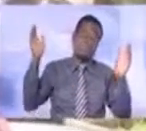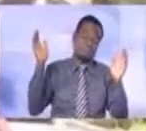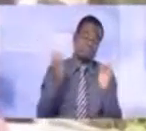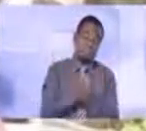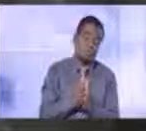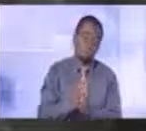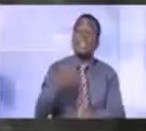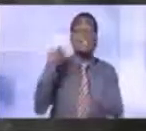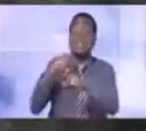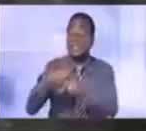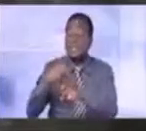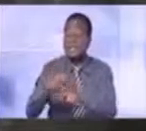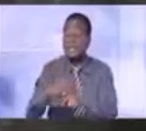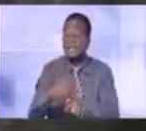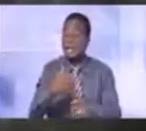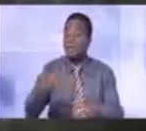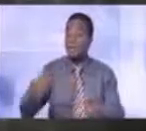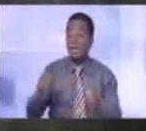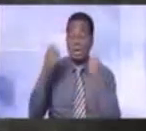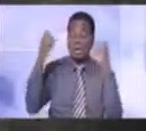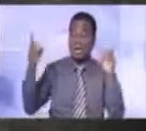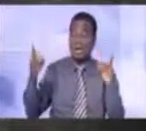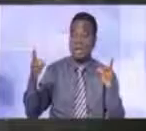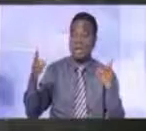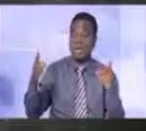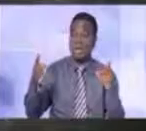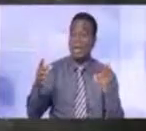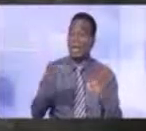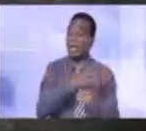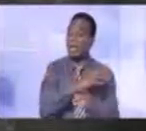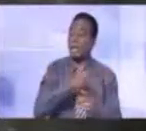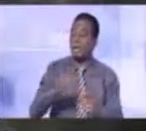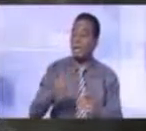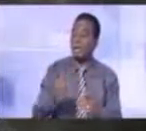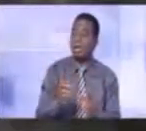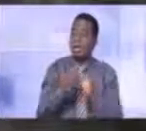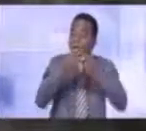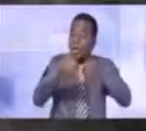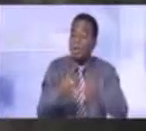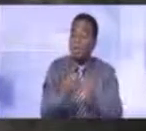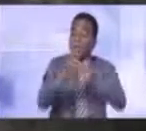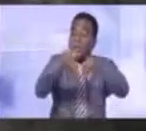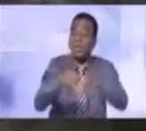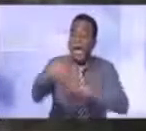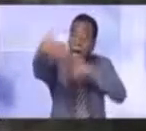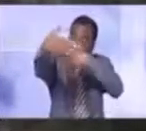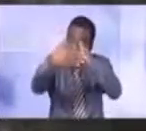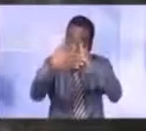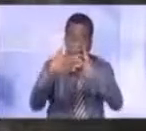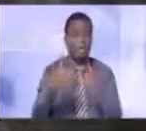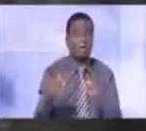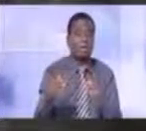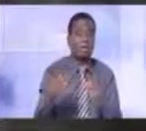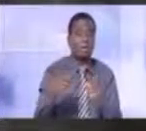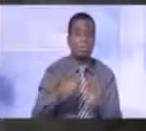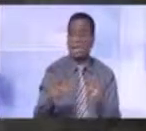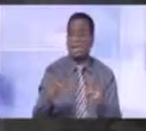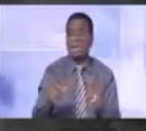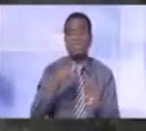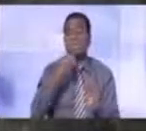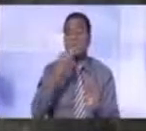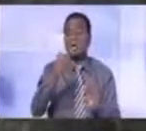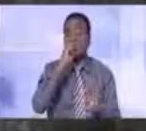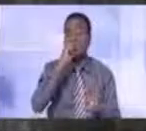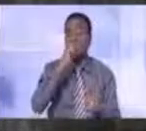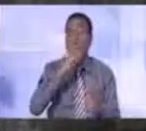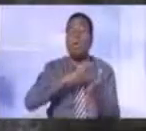un manque criard d'eau. Chose étonnante, Logbanasso dispose d'un fleuve, le Bandama, qui alimente tous les Kabadougou alors que lui-même